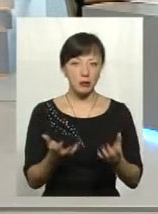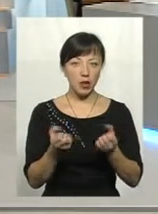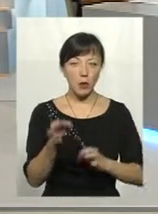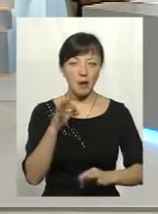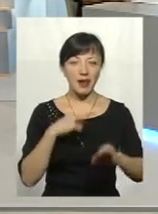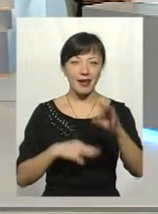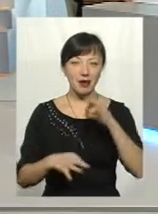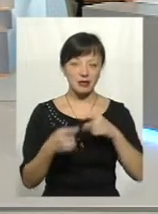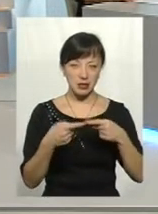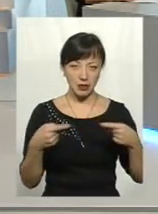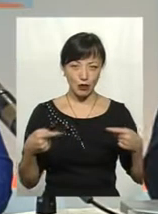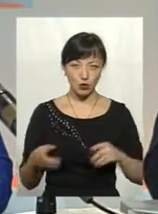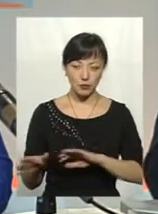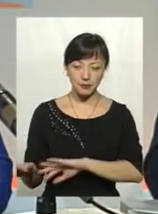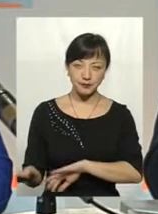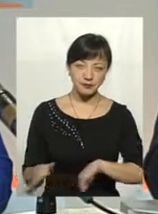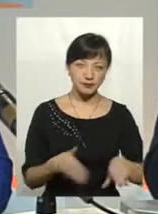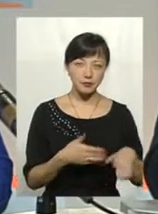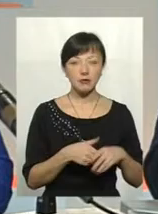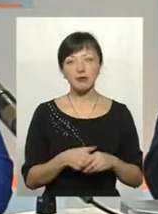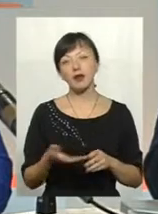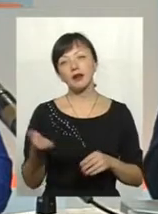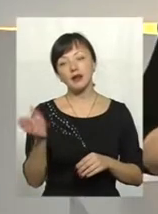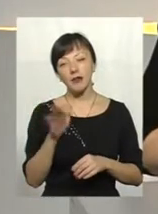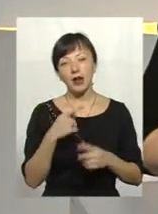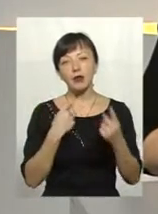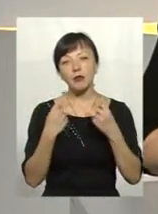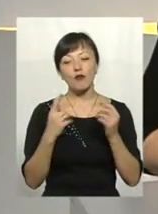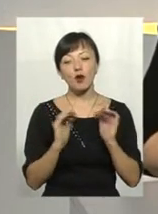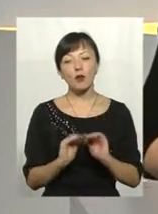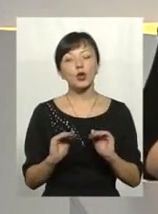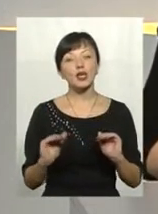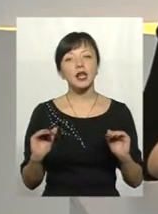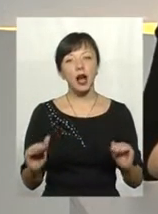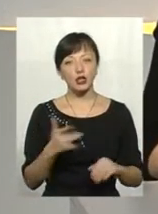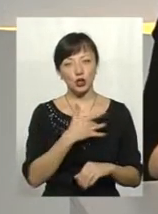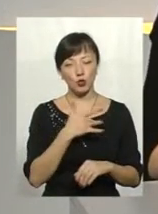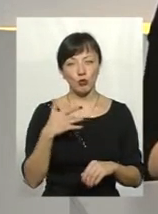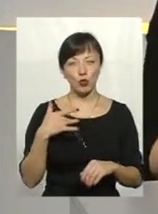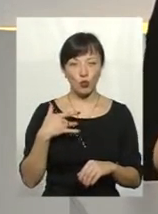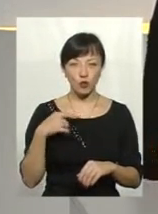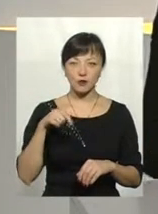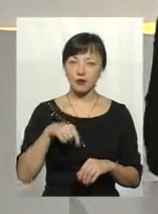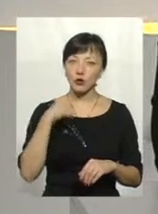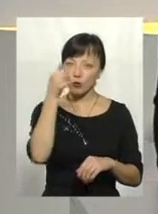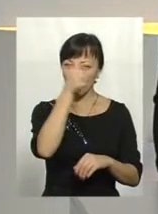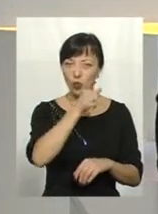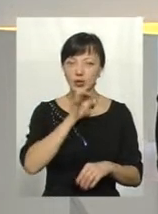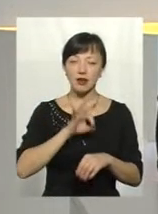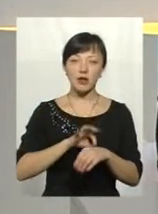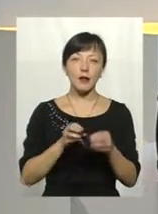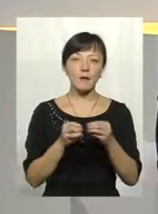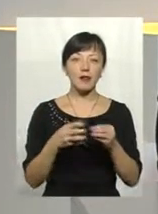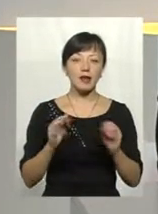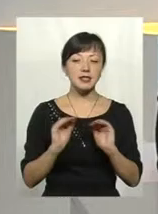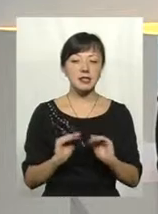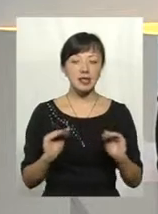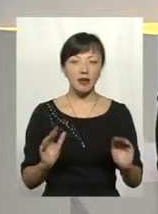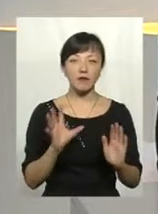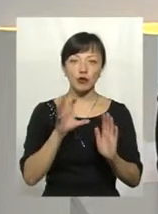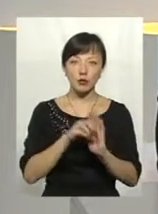засобів. Давайте поговоримо про дитячий туберкульоз. В цьому році, як повідомила обласний фтизіатр, захворіли 15 дітей, в тому